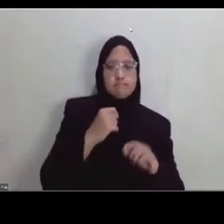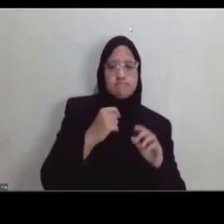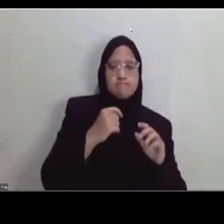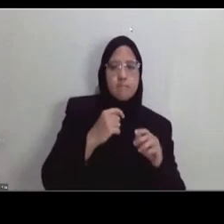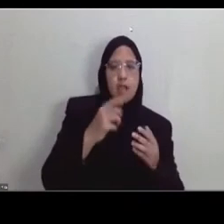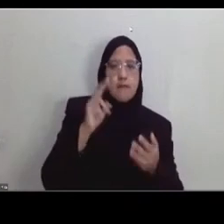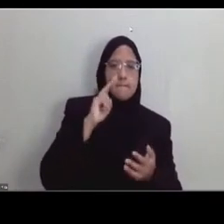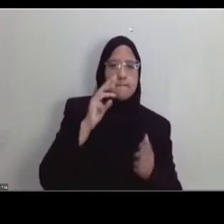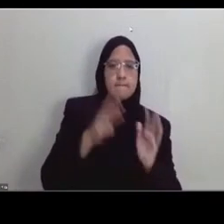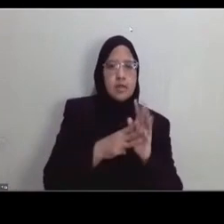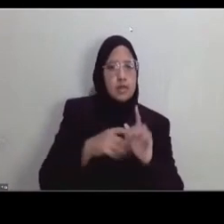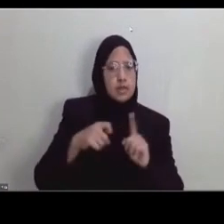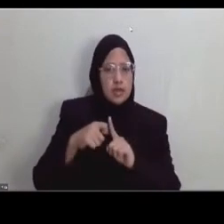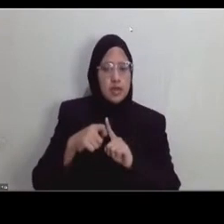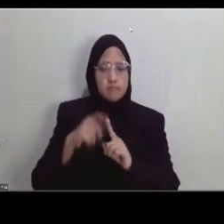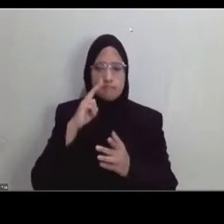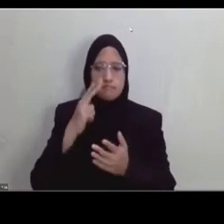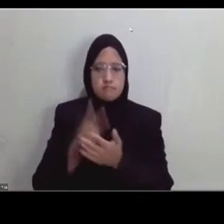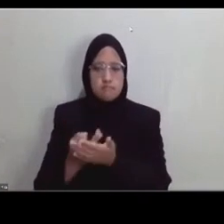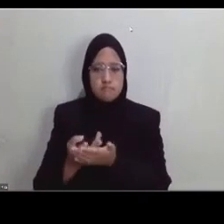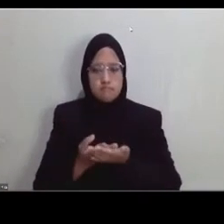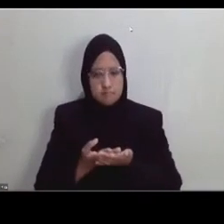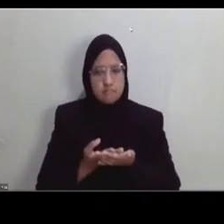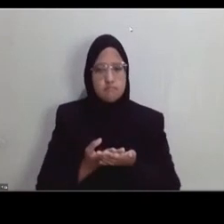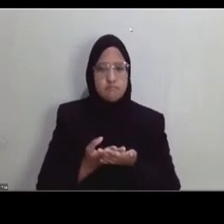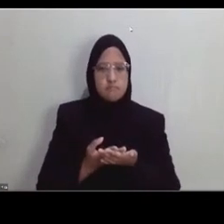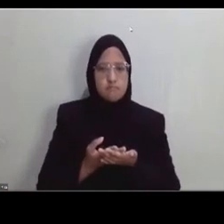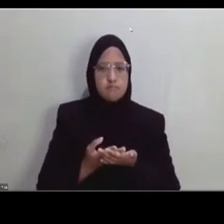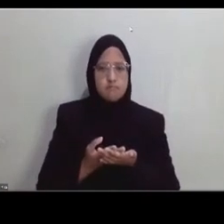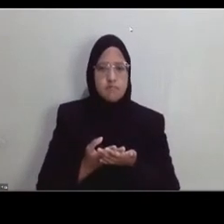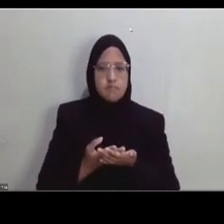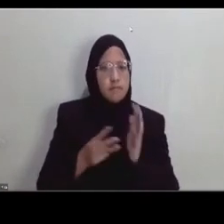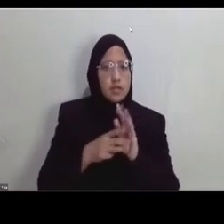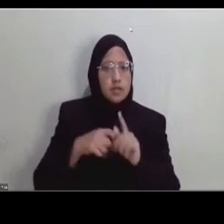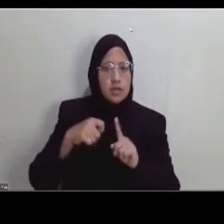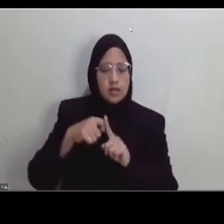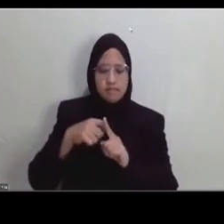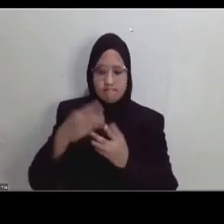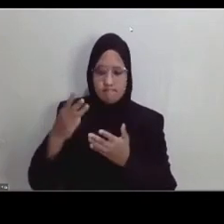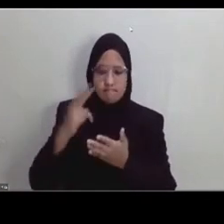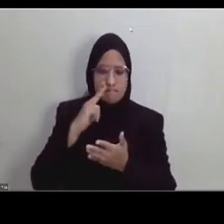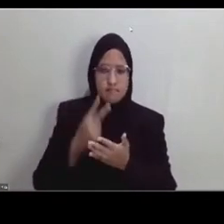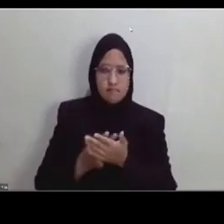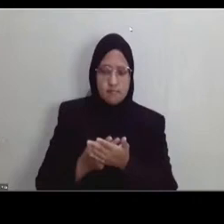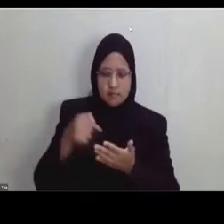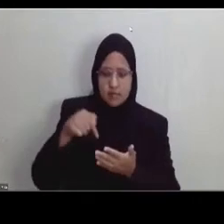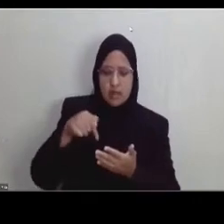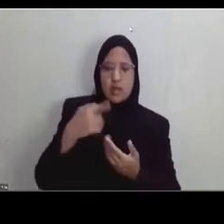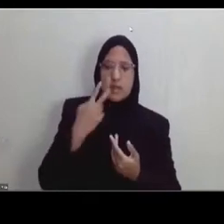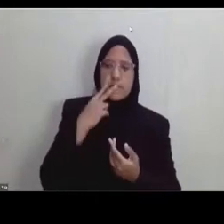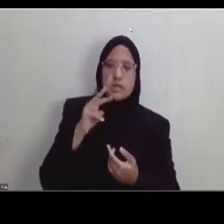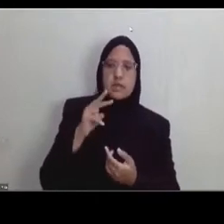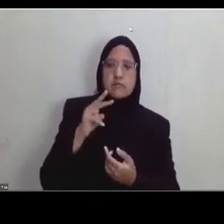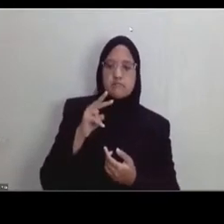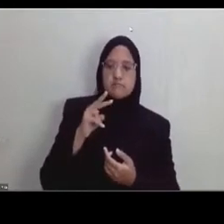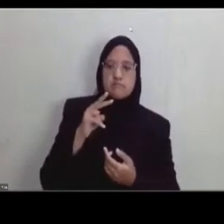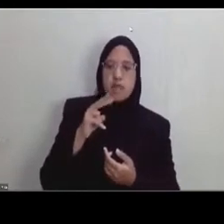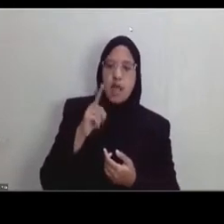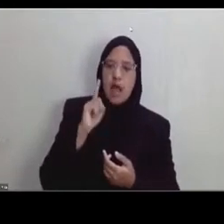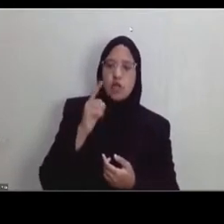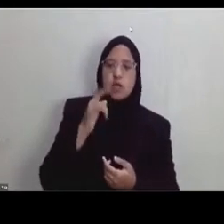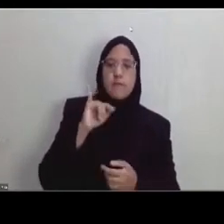kehormatan sebelumnya sehingga majelis kehormatan saat ini seakan-akan minta untuk menjadi majelis kehormatan Mahkamah